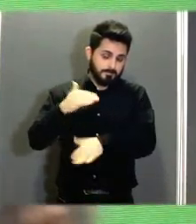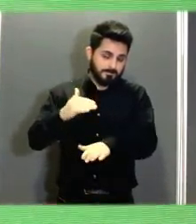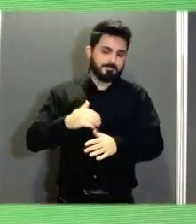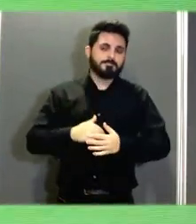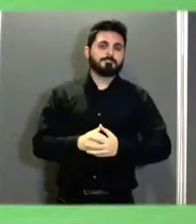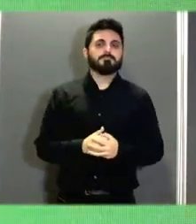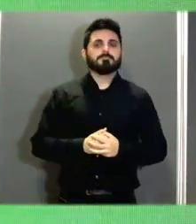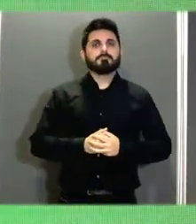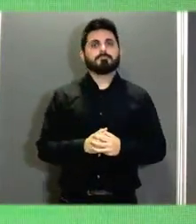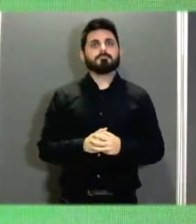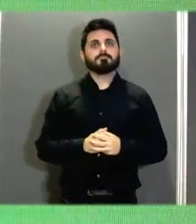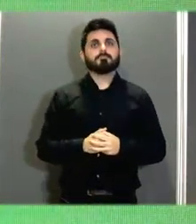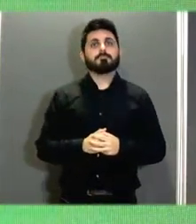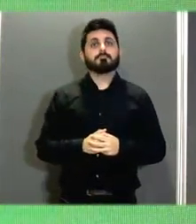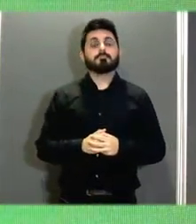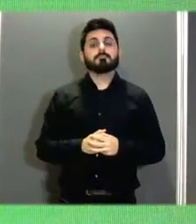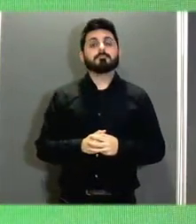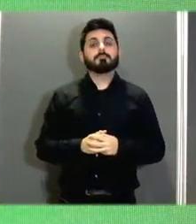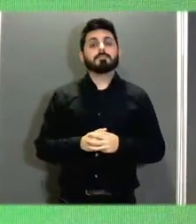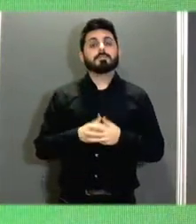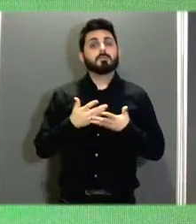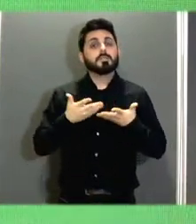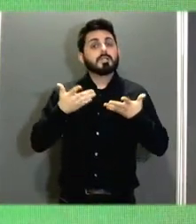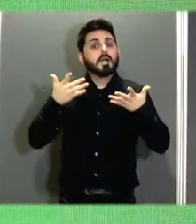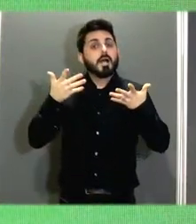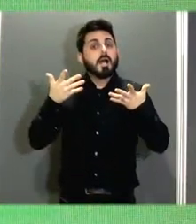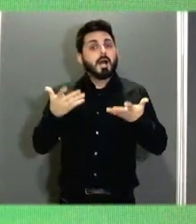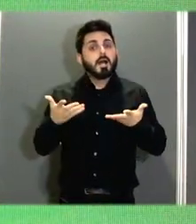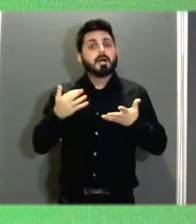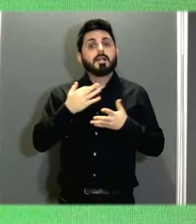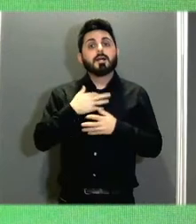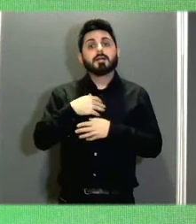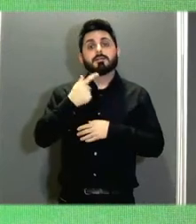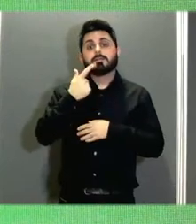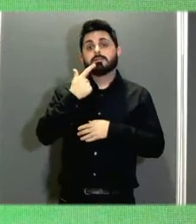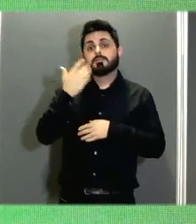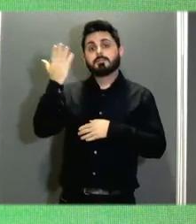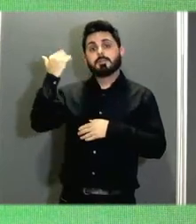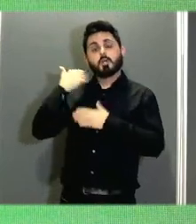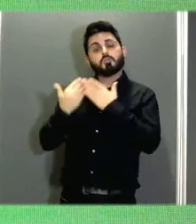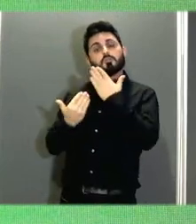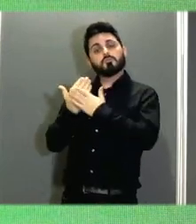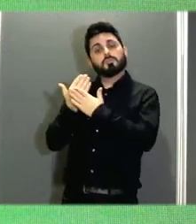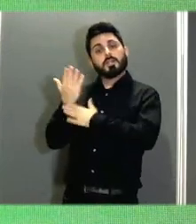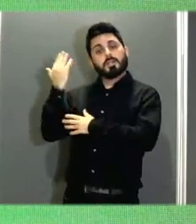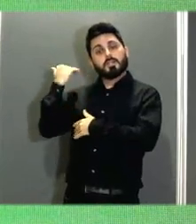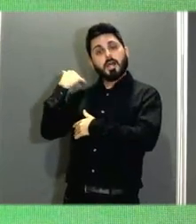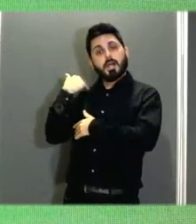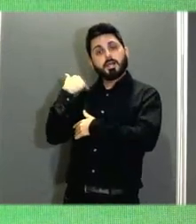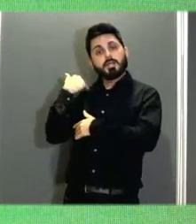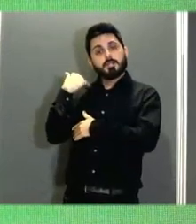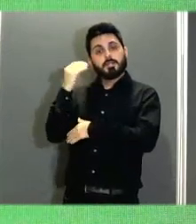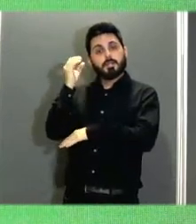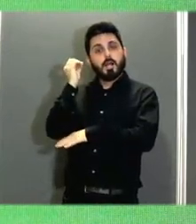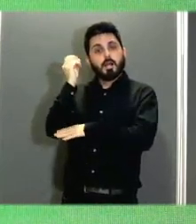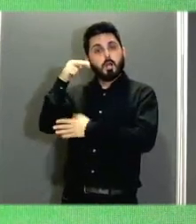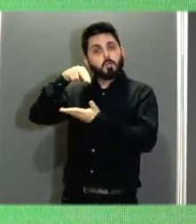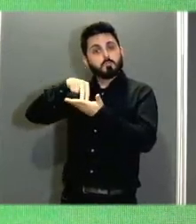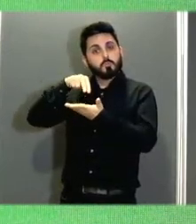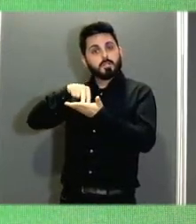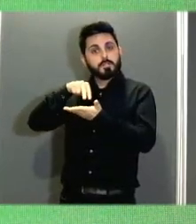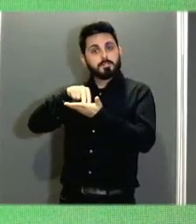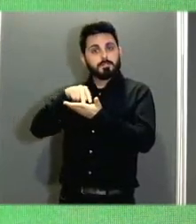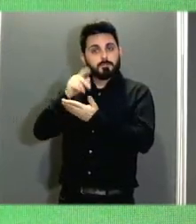A veure, recuperem ara impressions dels ponents durant la jornada d'ahir. O sigui que ara vídeos